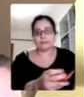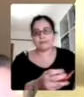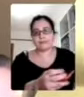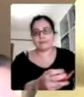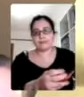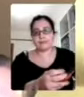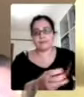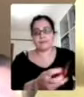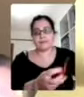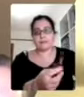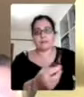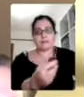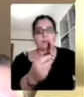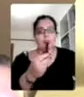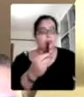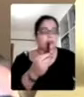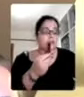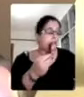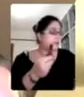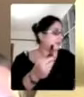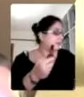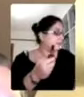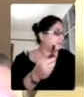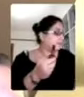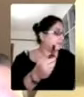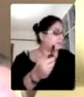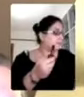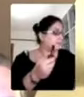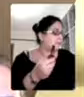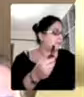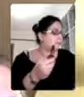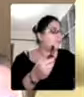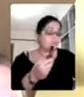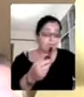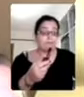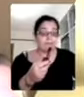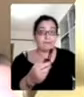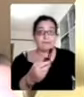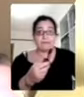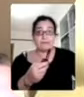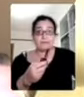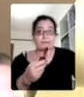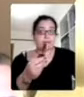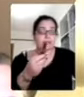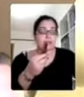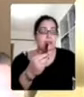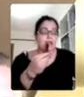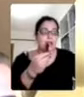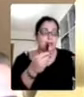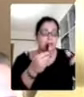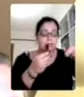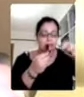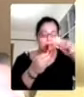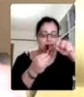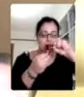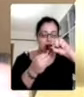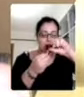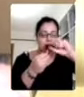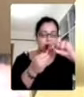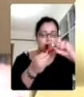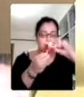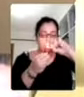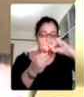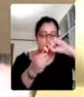soğuk olmasından dolayı yanılarak koyu yakarsınız. O yüzden arada bir elinizle çanak kısmını tutup ne kadar ısındığını kontrol etmeniz lazım.